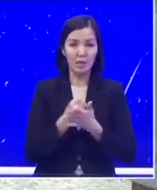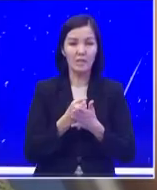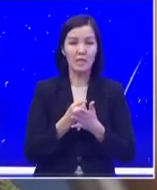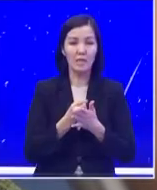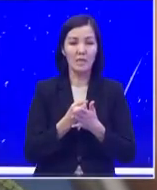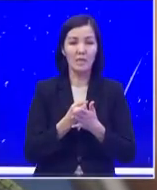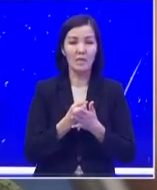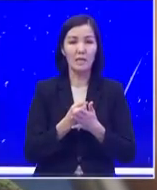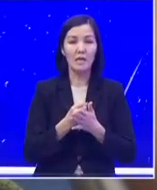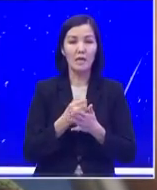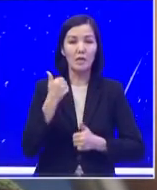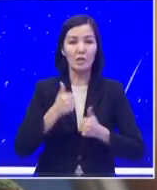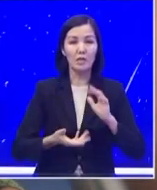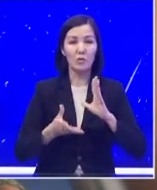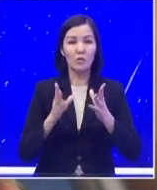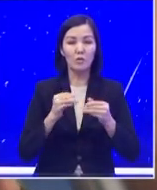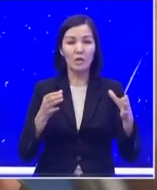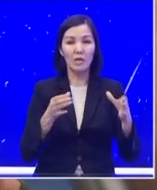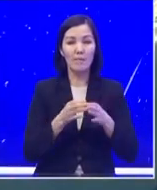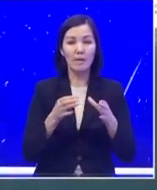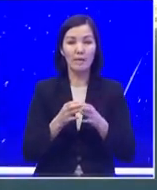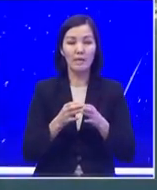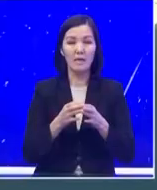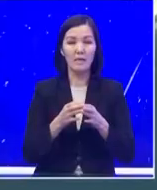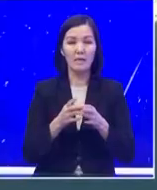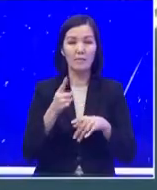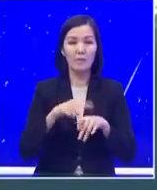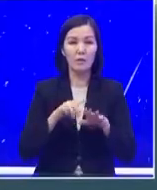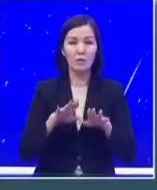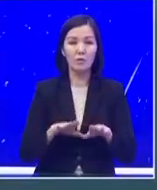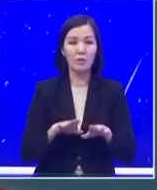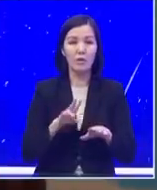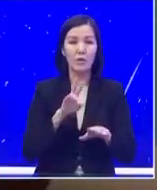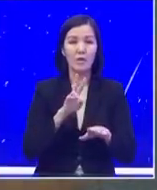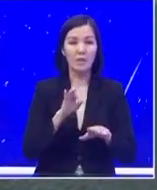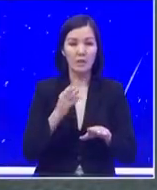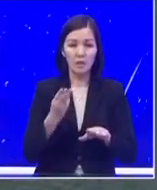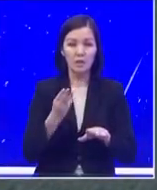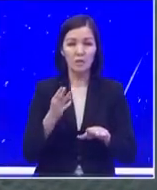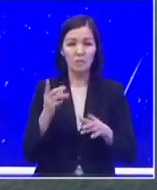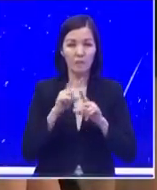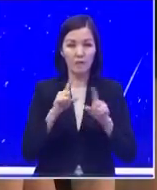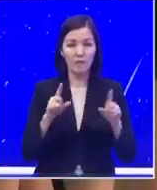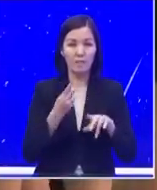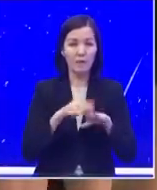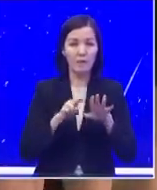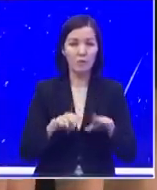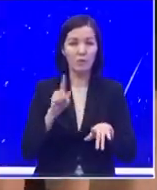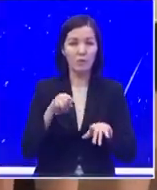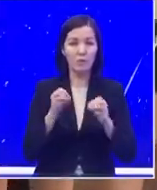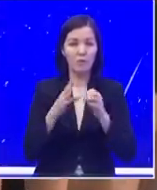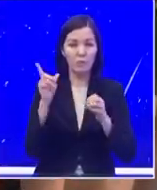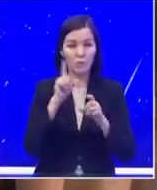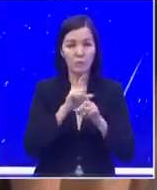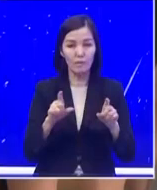жатыр. Жарыс қорытындысына сай, команда бойынша бәсекеде бірінші орынды зияткерлер еленсе, жүлделі екінші орын нөмір 14-ші